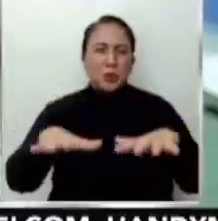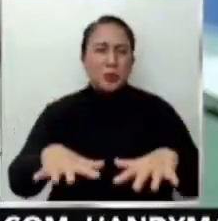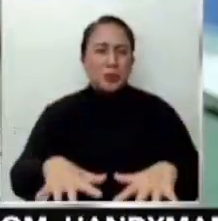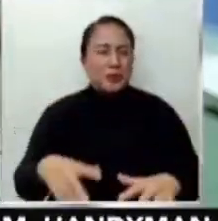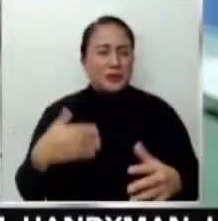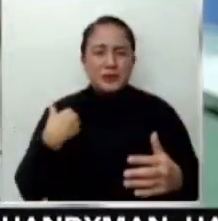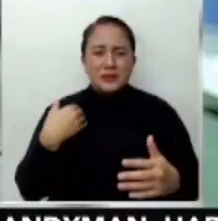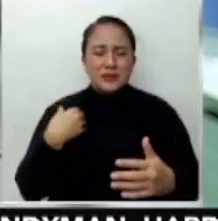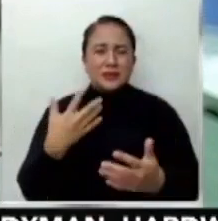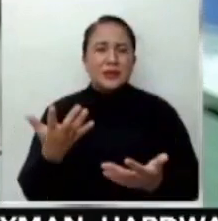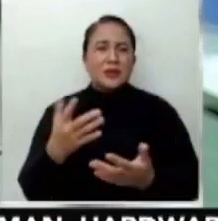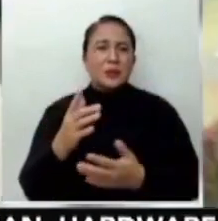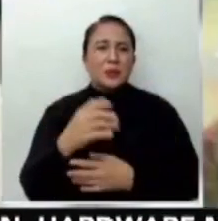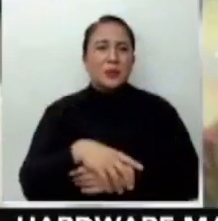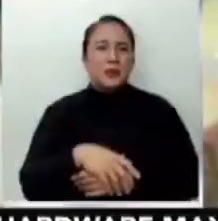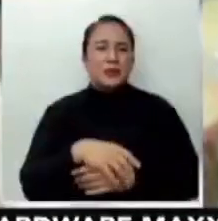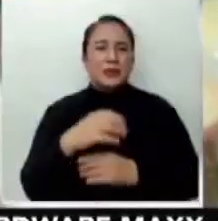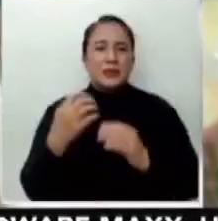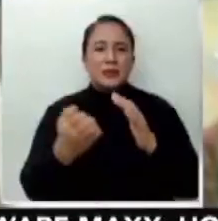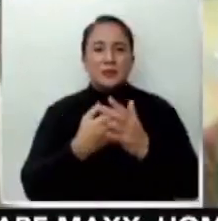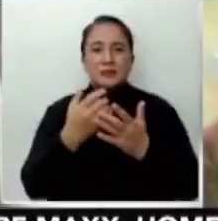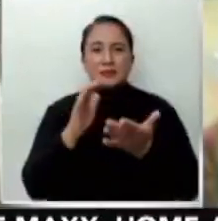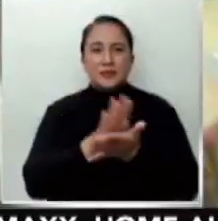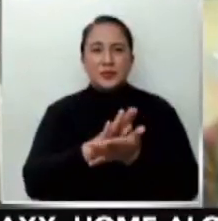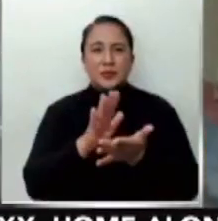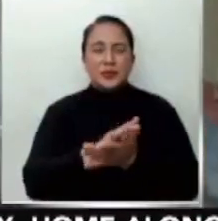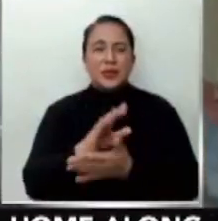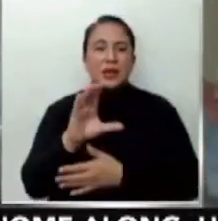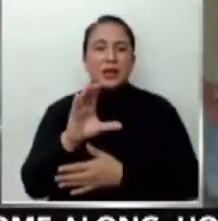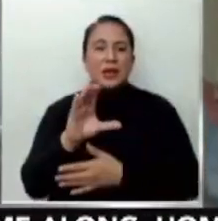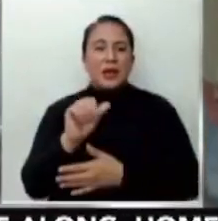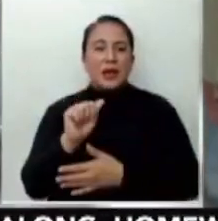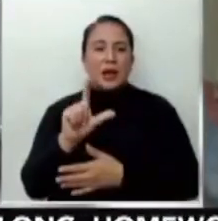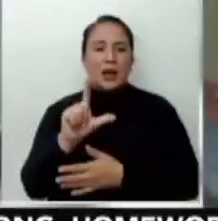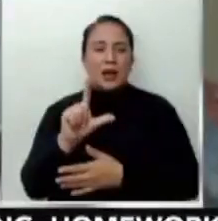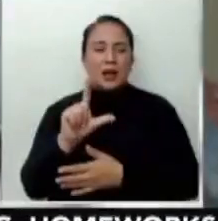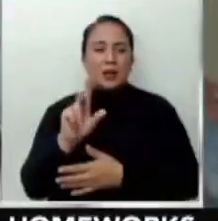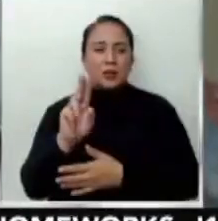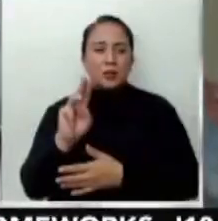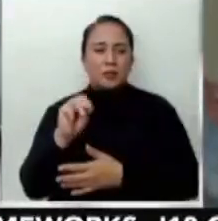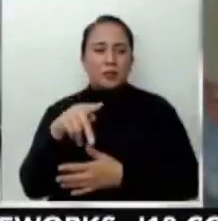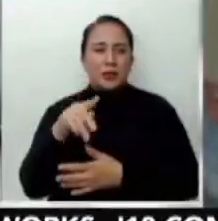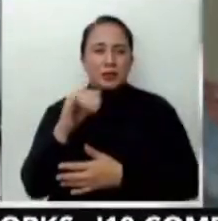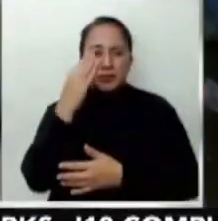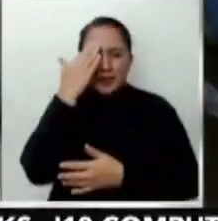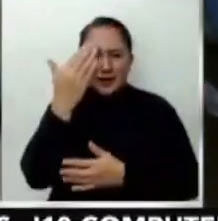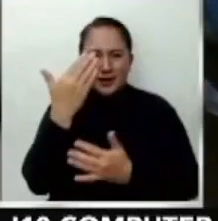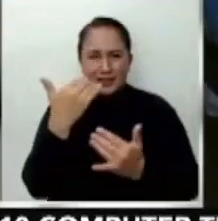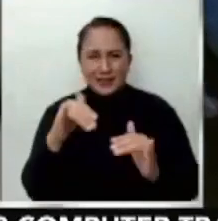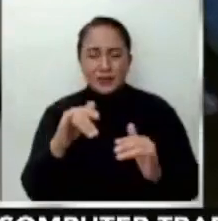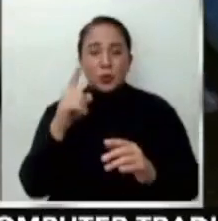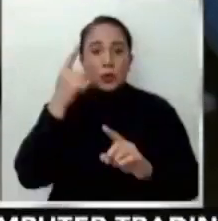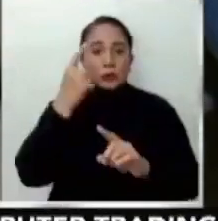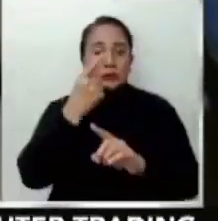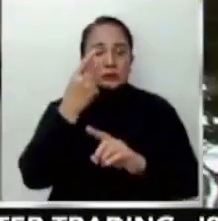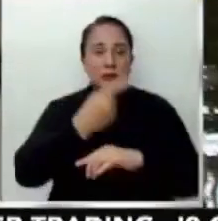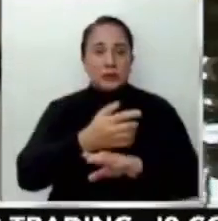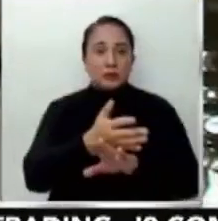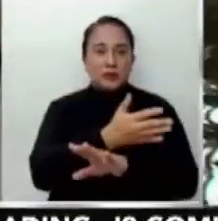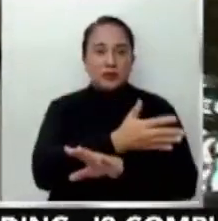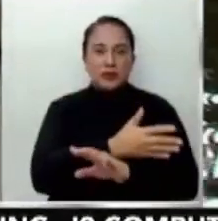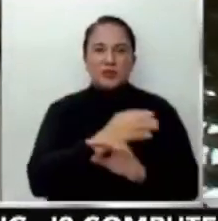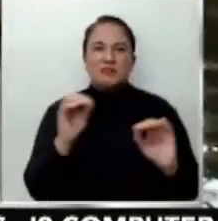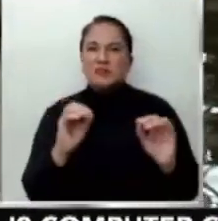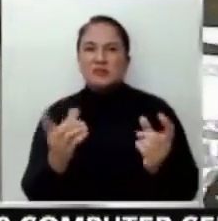Macam Memorial Elementary School sa Kalumpit, Bulacan. Isang araw bago ang pagbubukas ng klase, wala raw munang magagawa sa